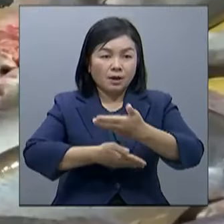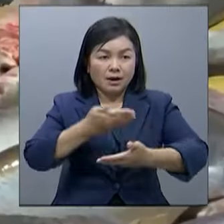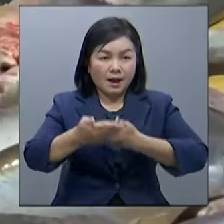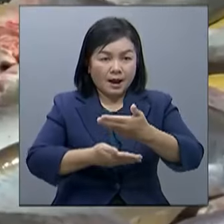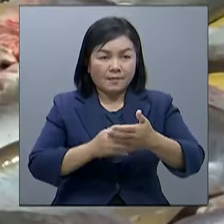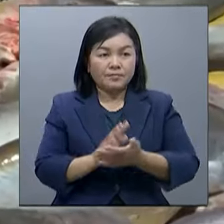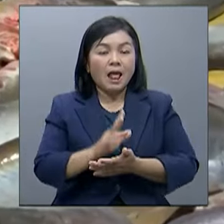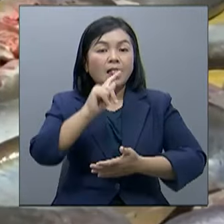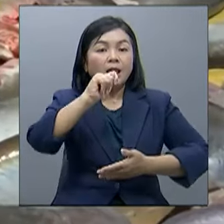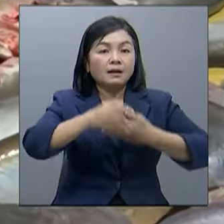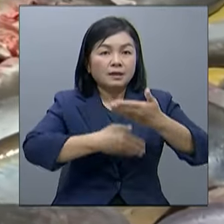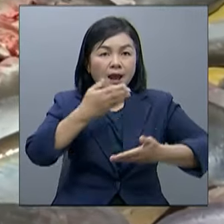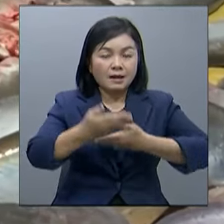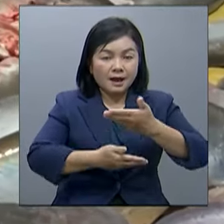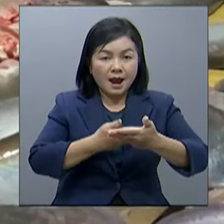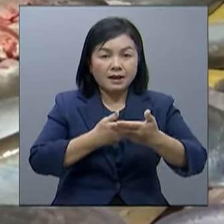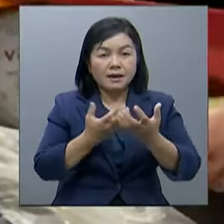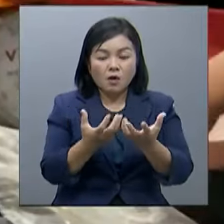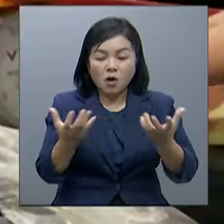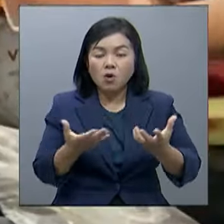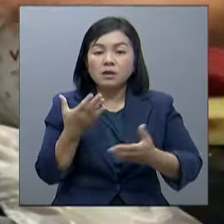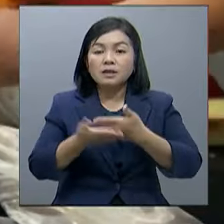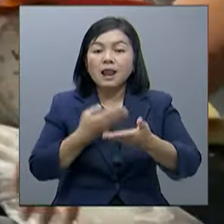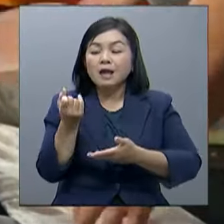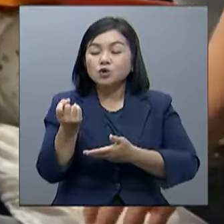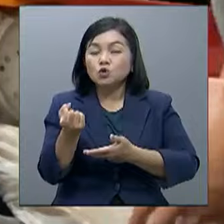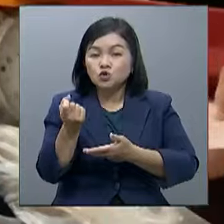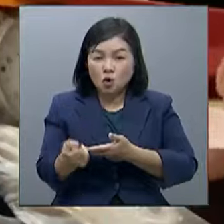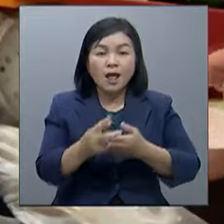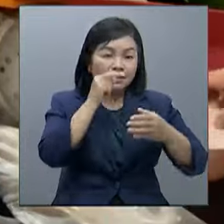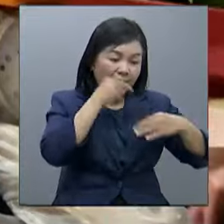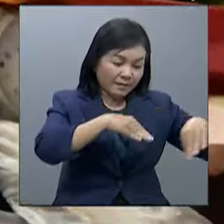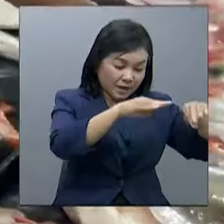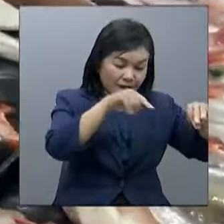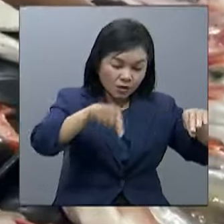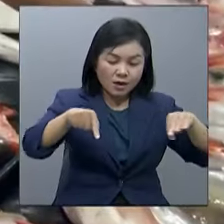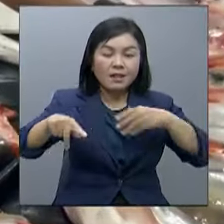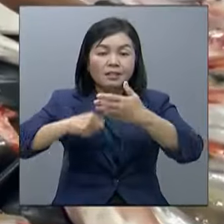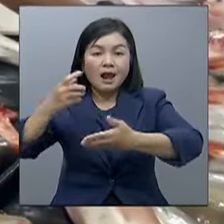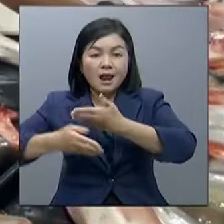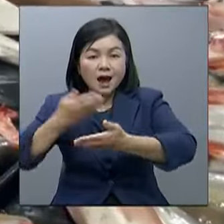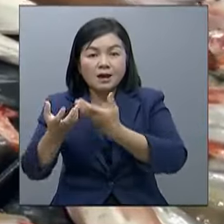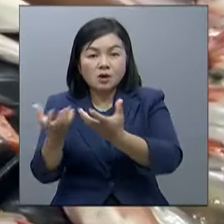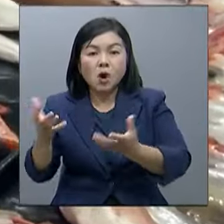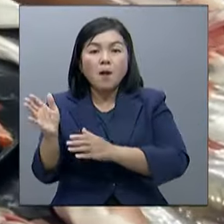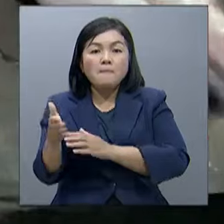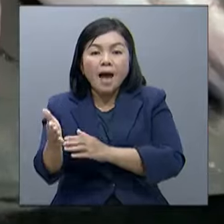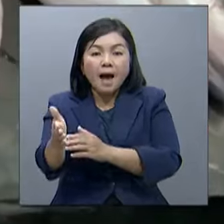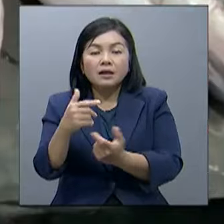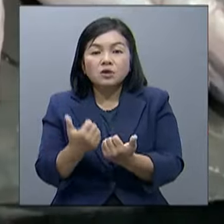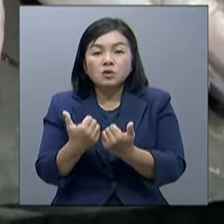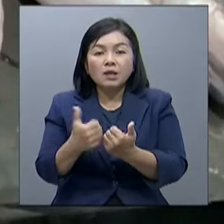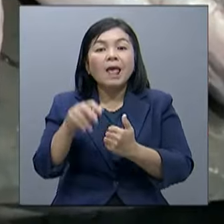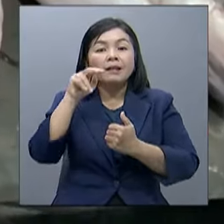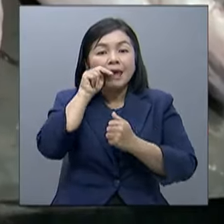ที่ตลาดนัดกระเบื้องค่ะที่นี่คือตลาดสดท้ายเขื่อนเจ้าพระยาในอำเภอสรยาจังหวัดชัยนาทช่วงปลาหน้า